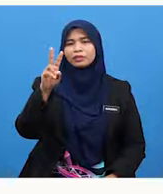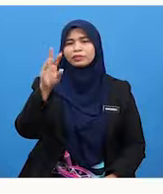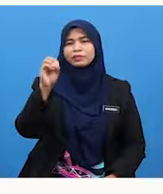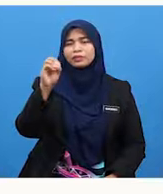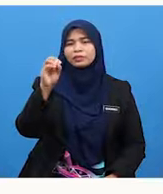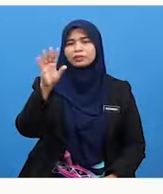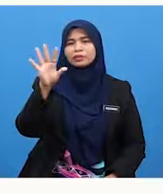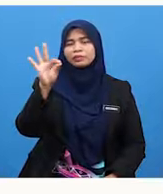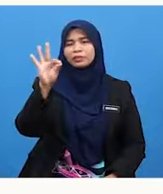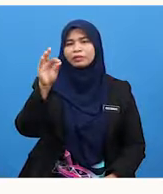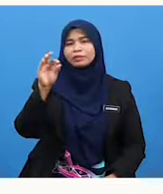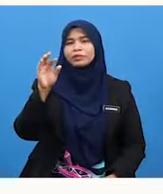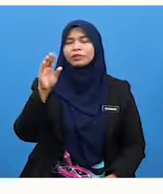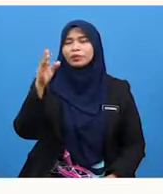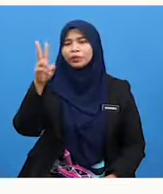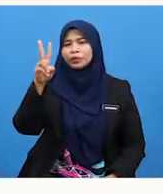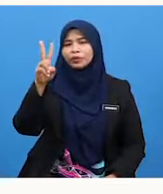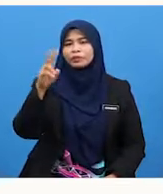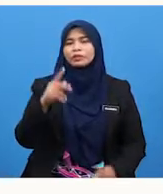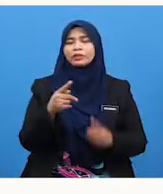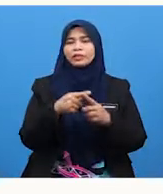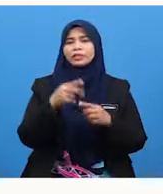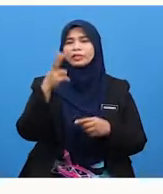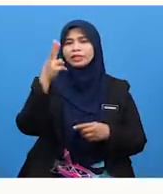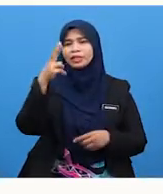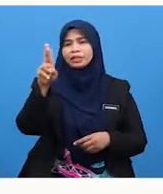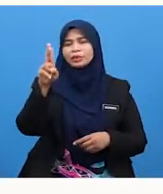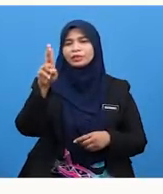452,092 kepada 100 terdekat.